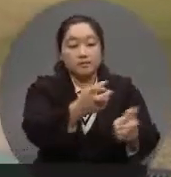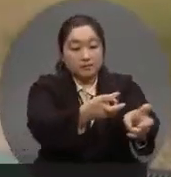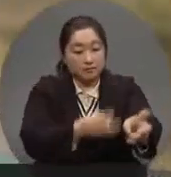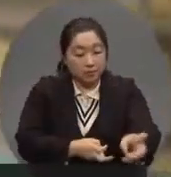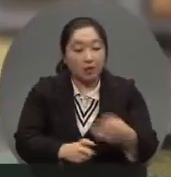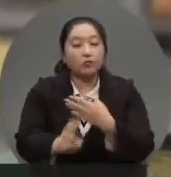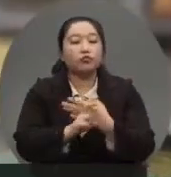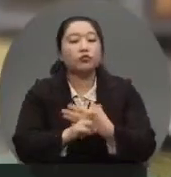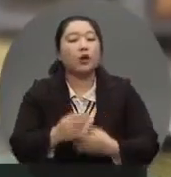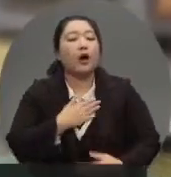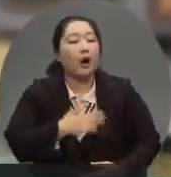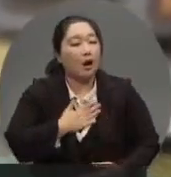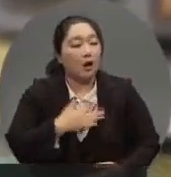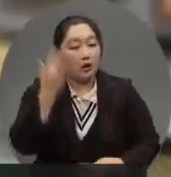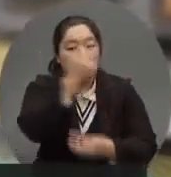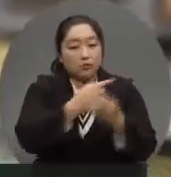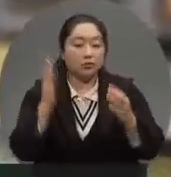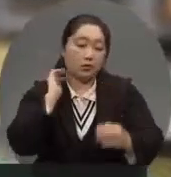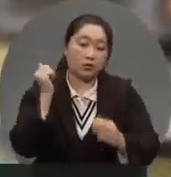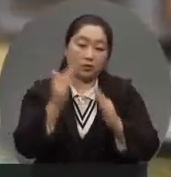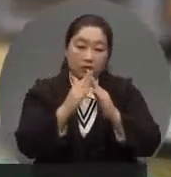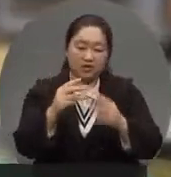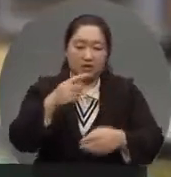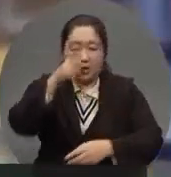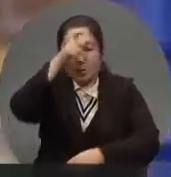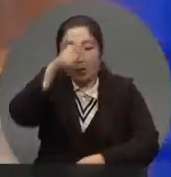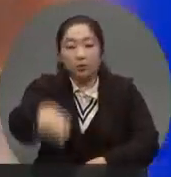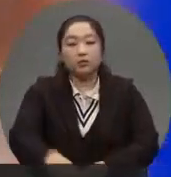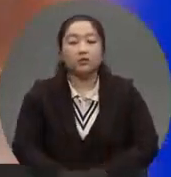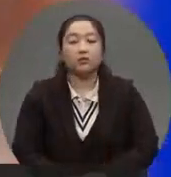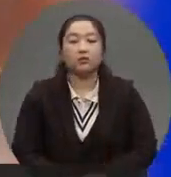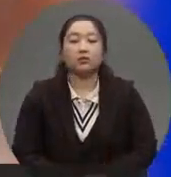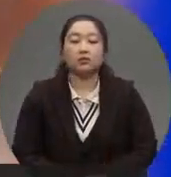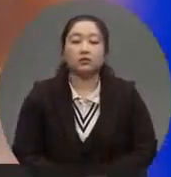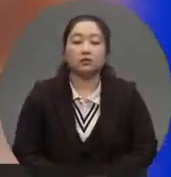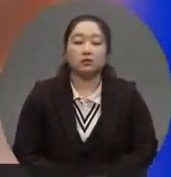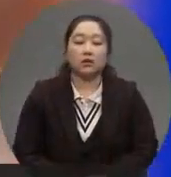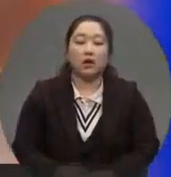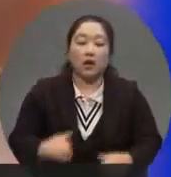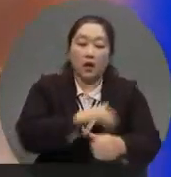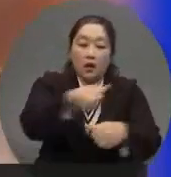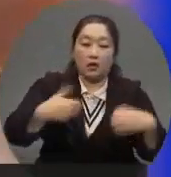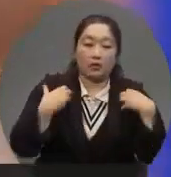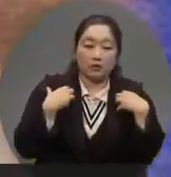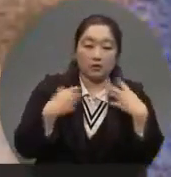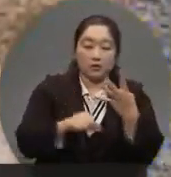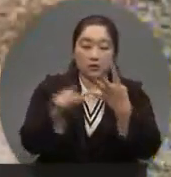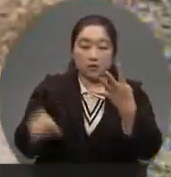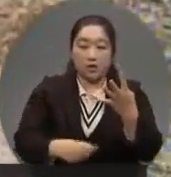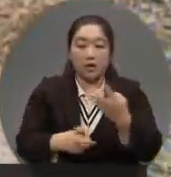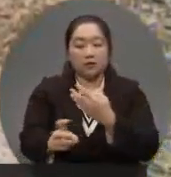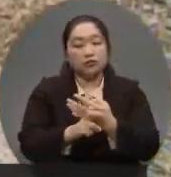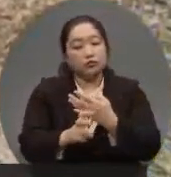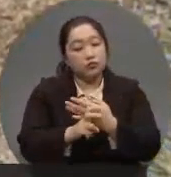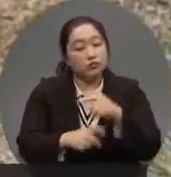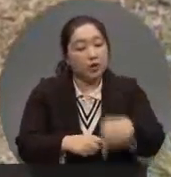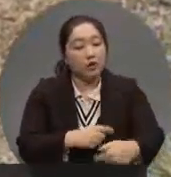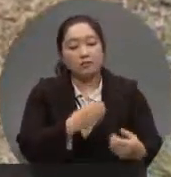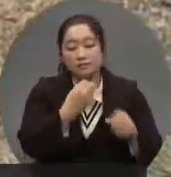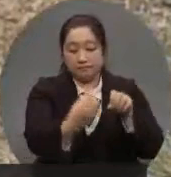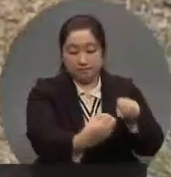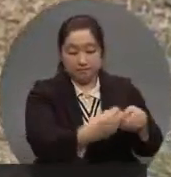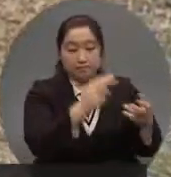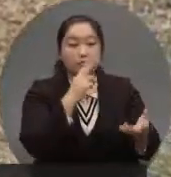불법인 줄 알면서도 청남대가 밀어붙였습니다 금강역 환경청이 지난 4월 푸드트럭 영업이 불가능하다고 변을